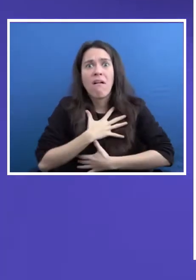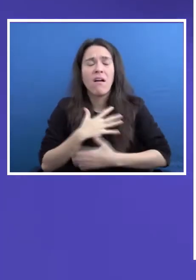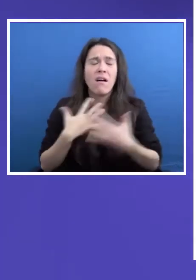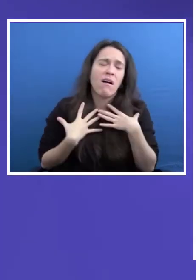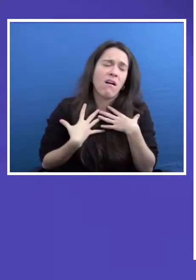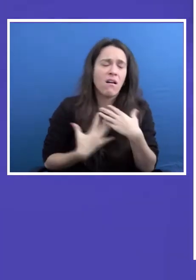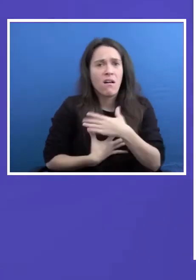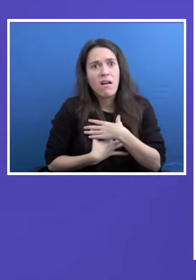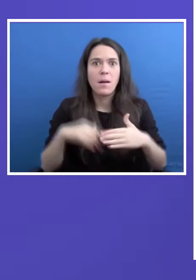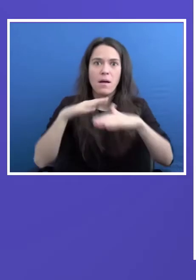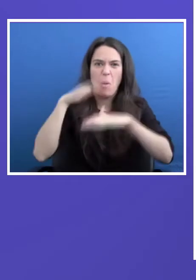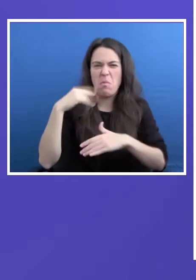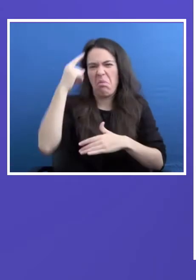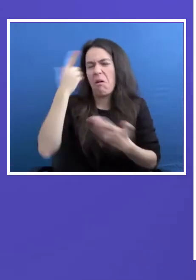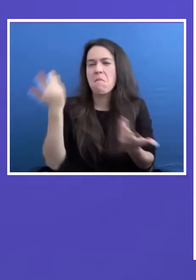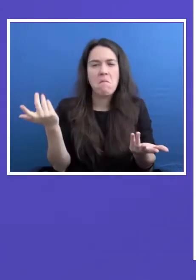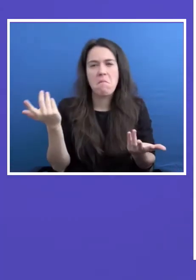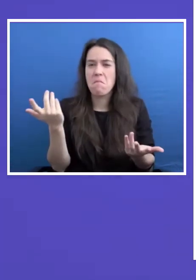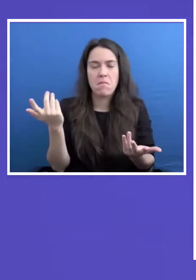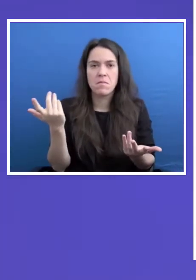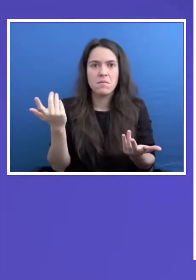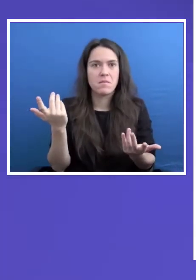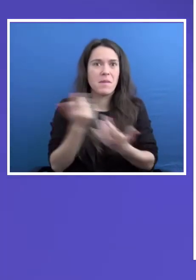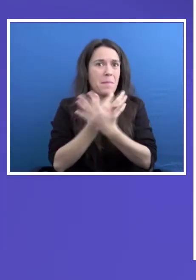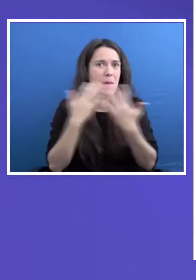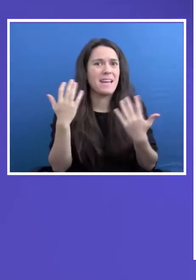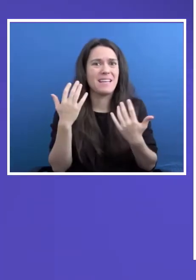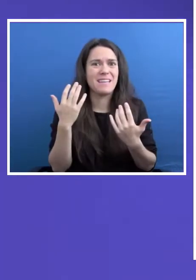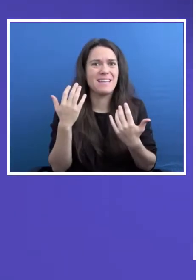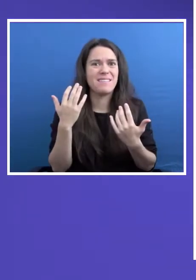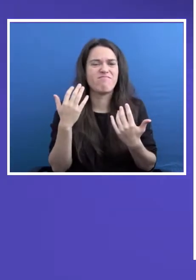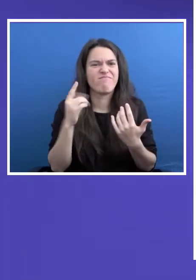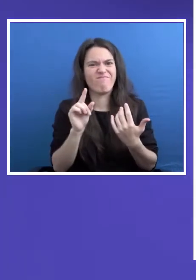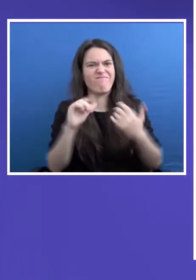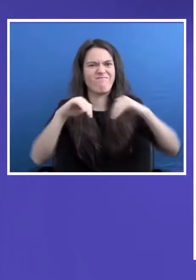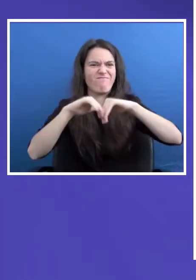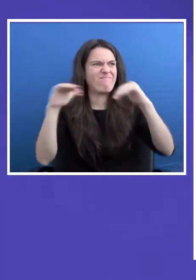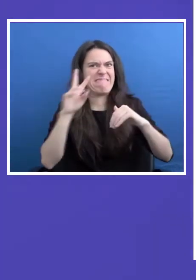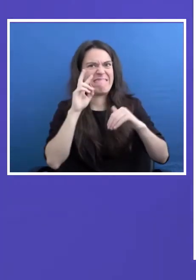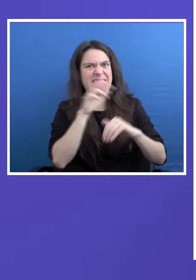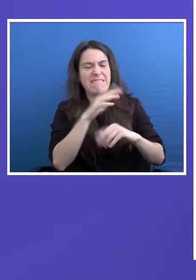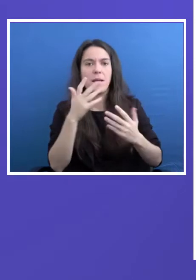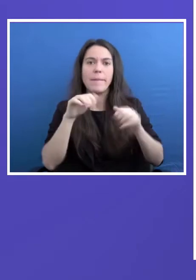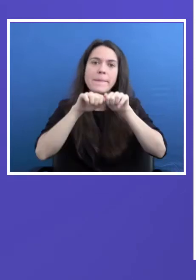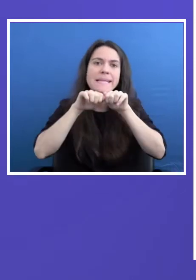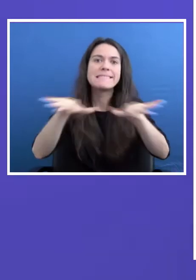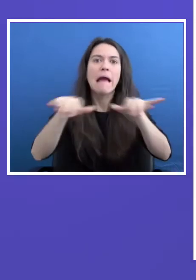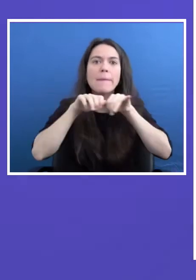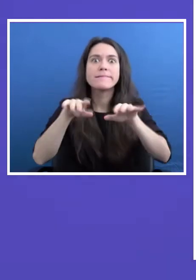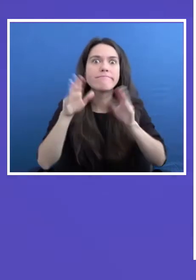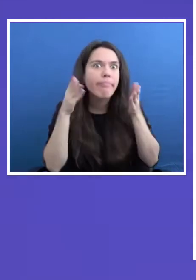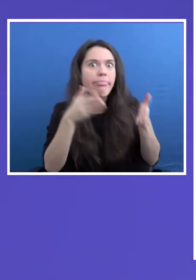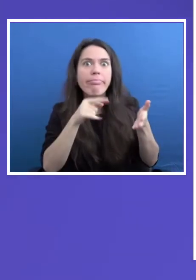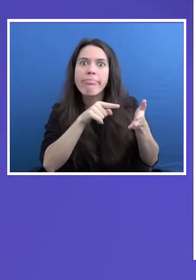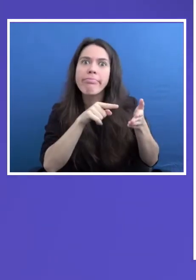العالمية مع انهيار التجارة العالمي. بدأ الناس يربطوا صورة العرب والإسلام بصورة الإرهاب، فبدأوا ينظروا للمرأة